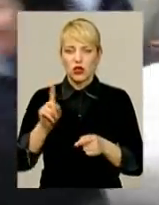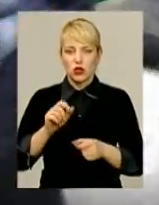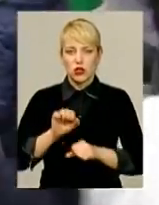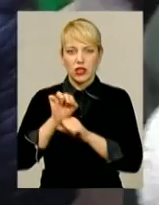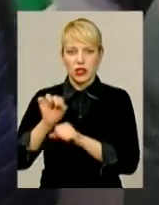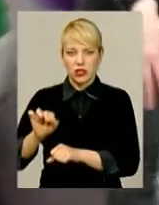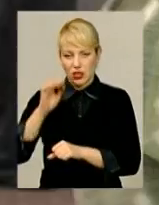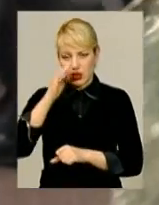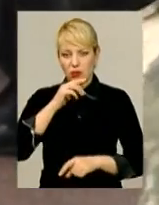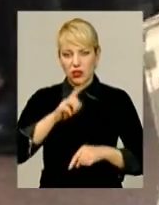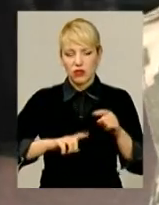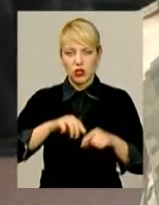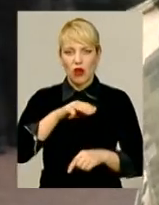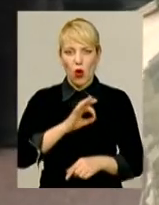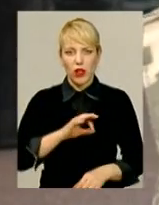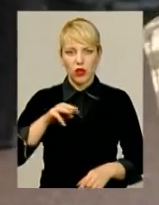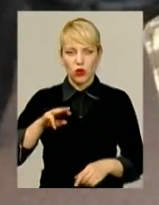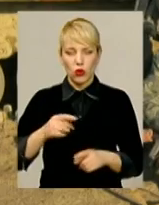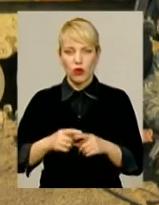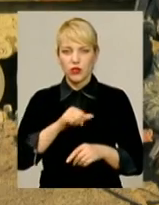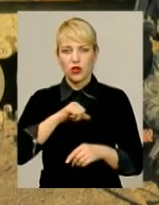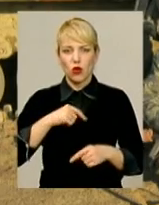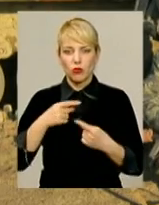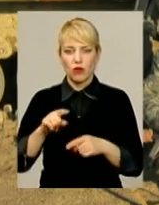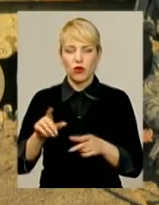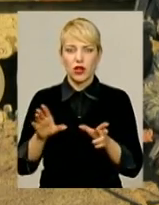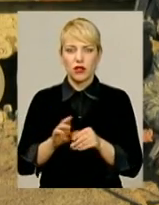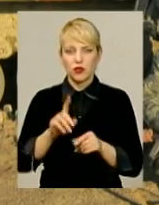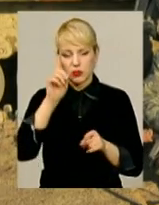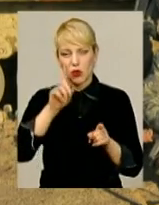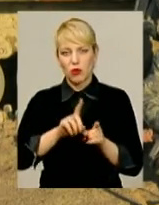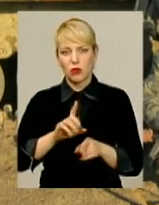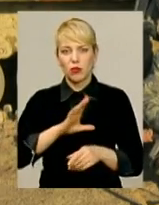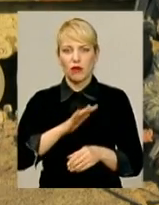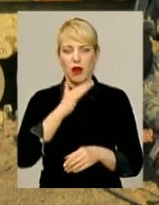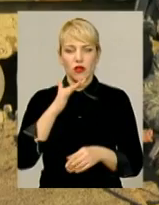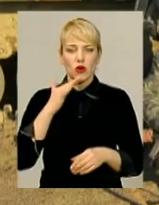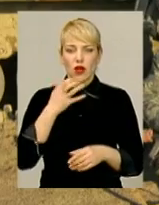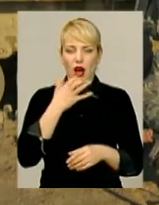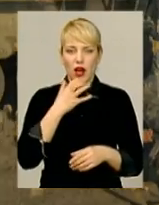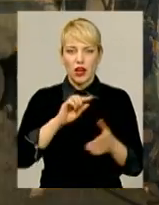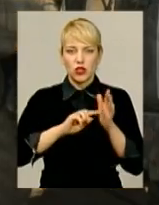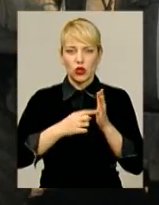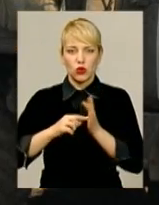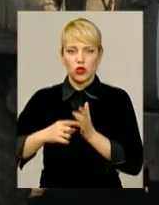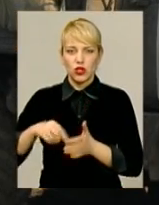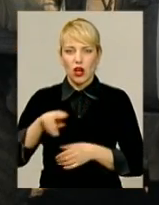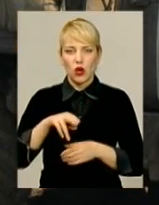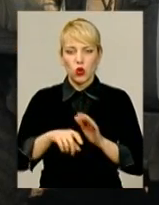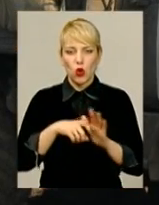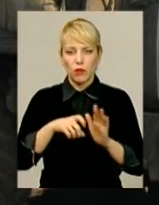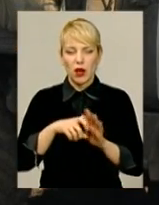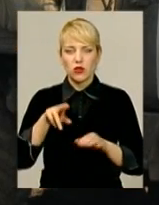128-ї гірсько-піхотної бригади. На війну пішов добровольцем. Разом з побратимами побували у багатьох гарячих точках Донбасу. Та